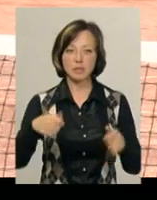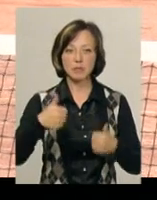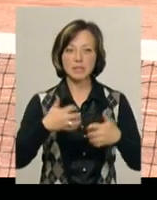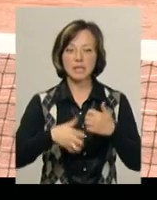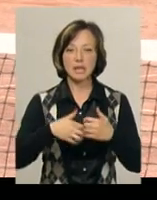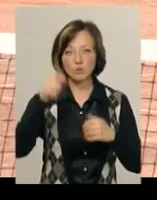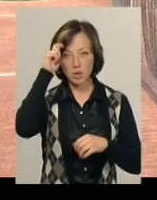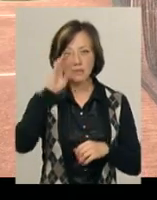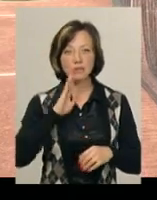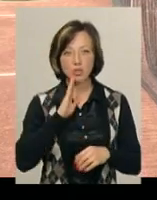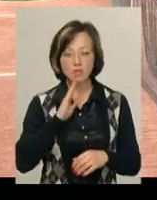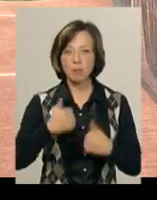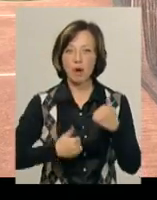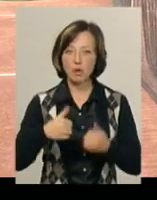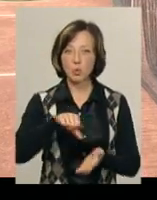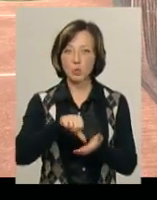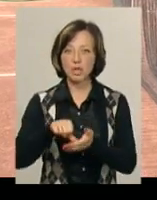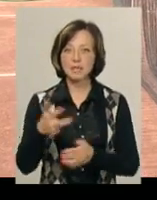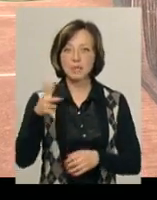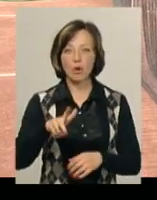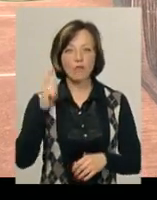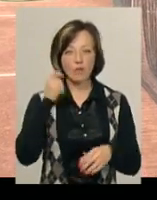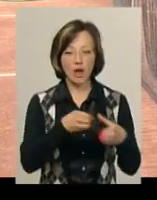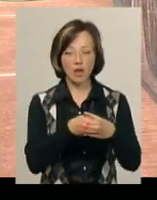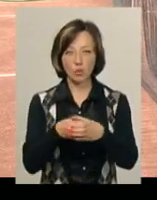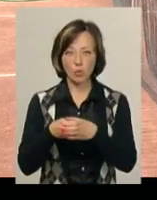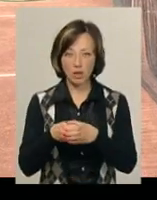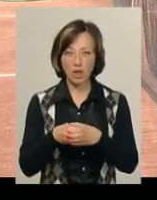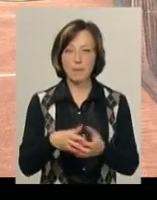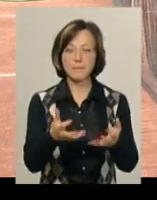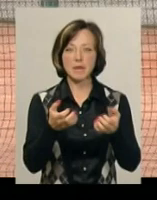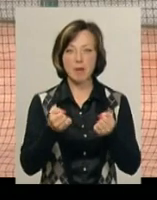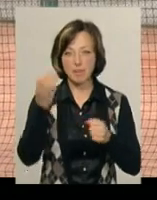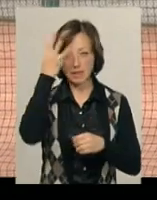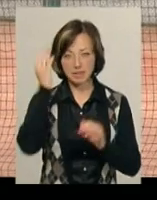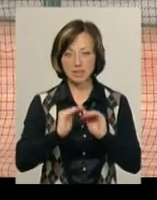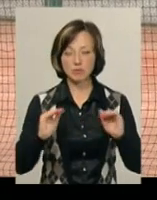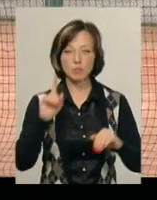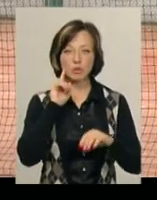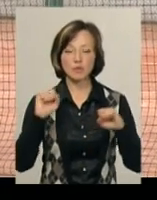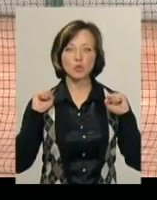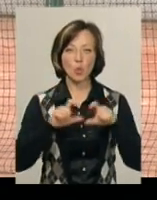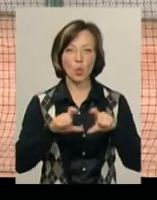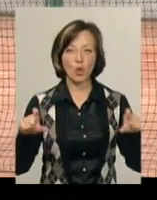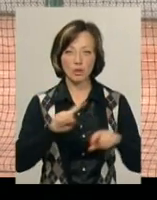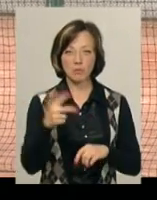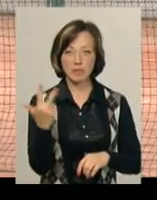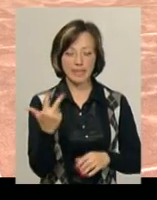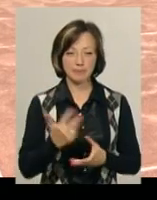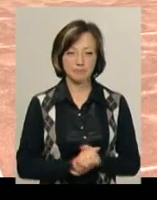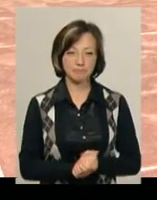серед юнаків та дівчат. Змагаються учасники трьох вікових категорій. Приймає турнір Хмельницька дитячо-юнацька спортивна школа номер